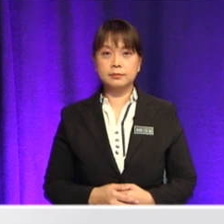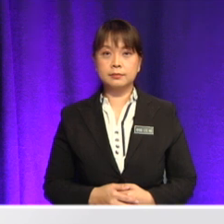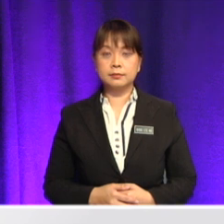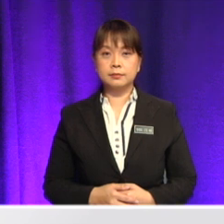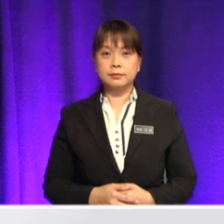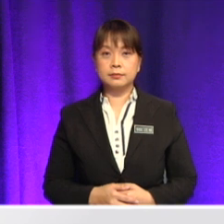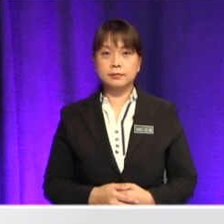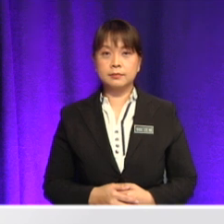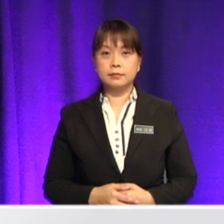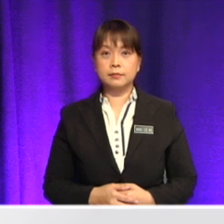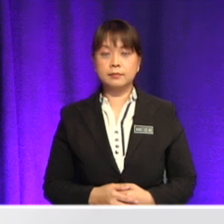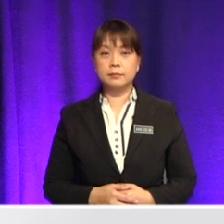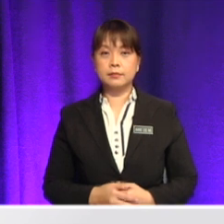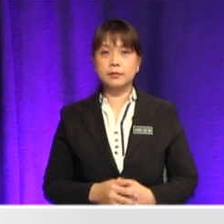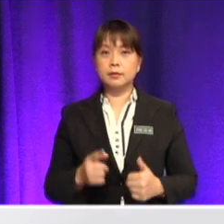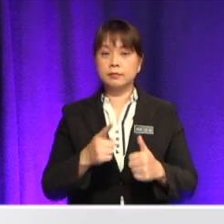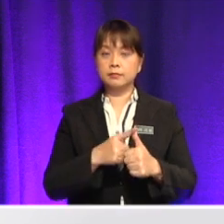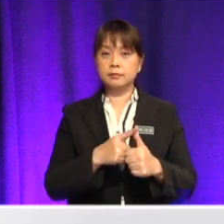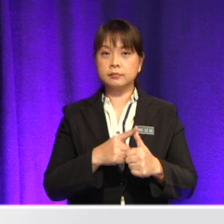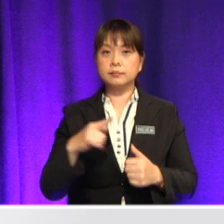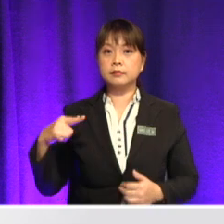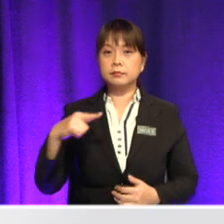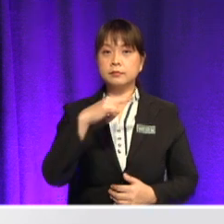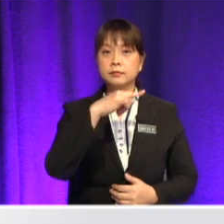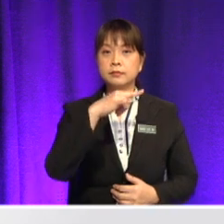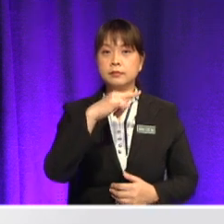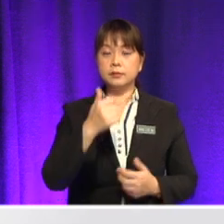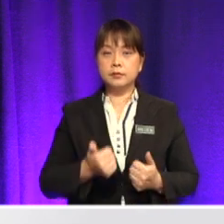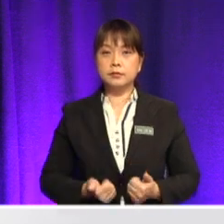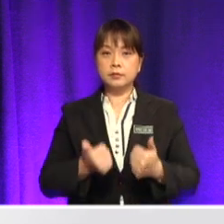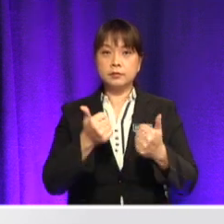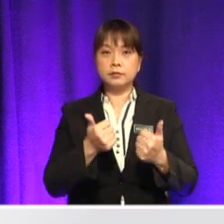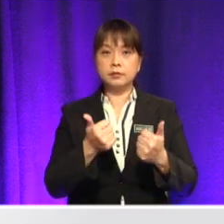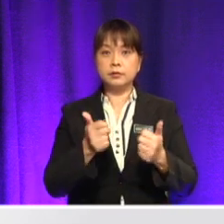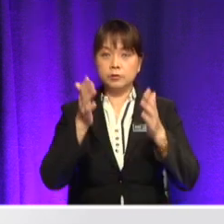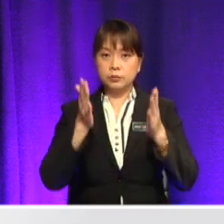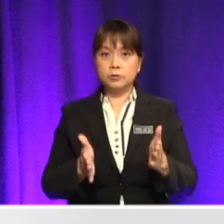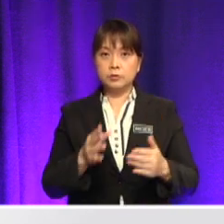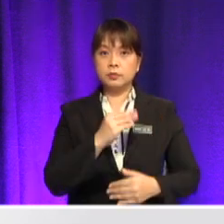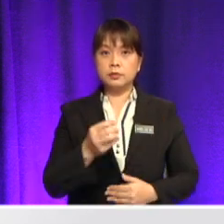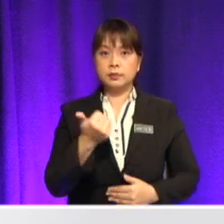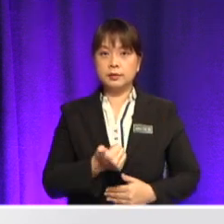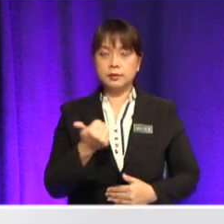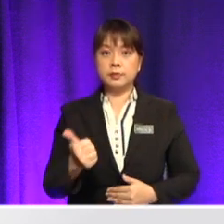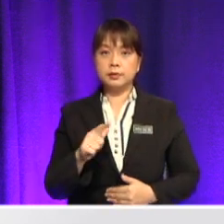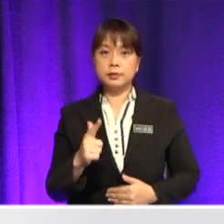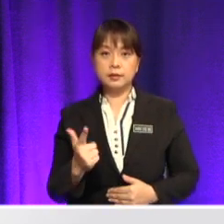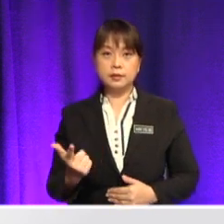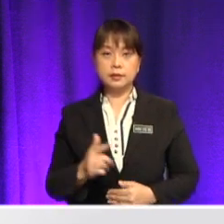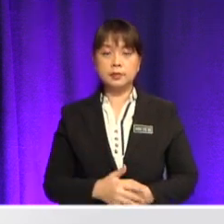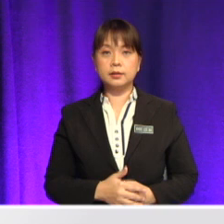yang pertama manusia dan juga mengangkut alat-alat lain